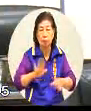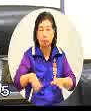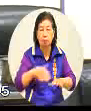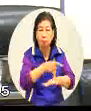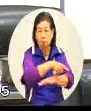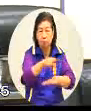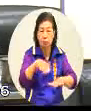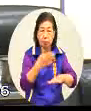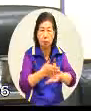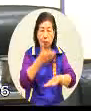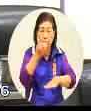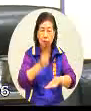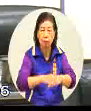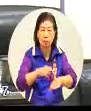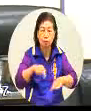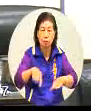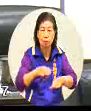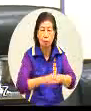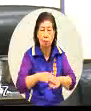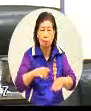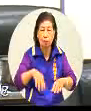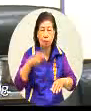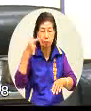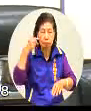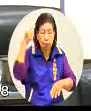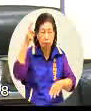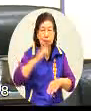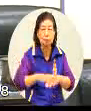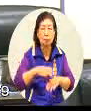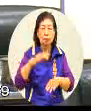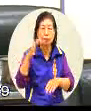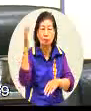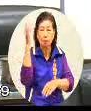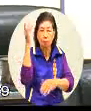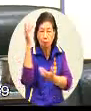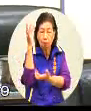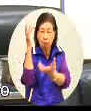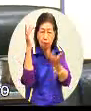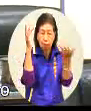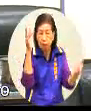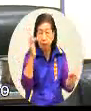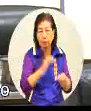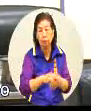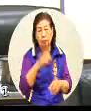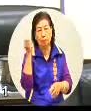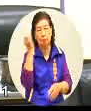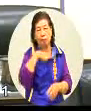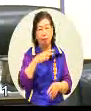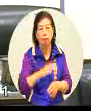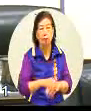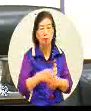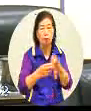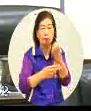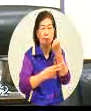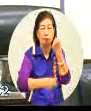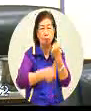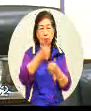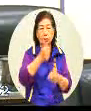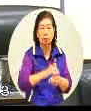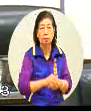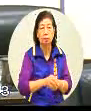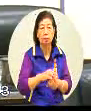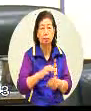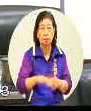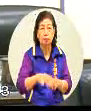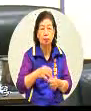条路做得较有意义呢，大家感觉吼、哦、非常的不满就对了。啊，所以李长呢，嘛有登